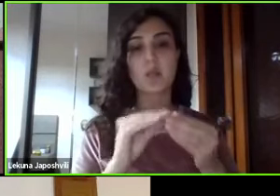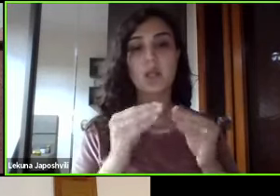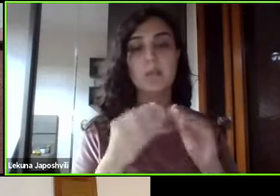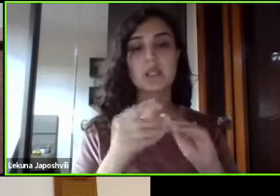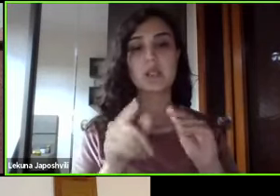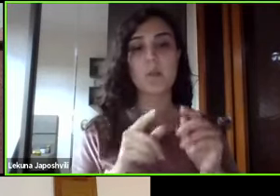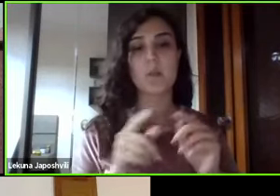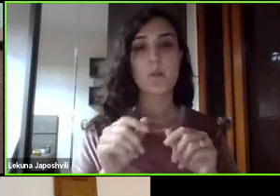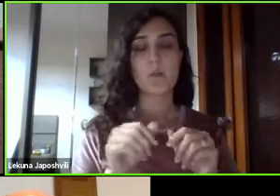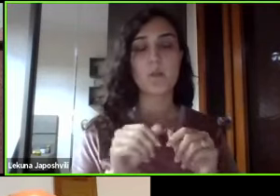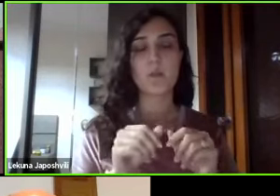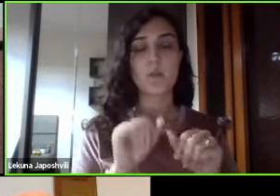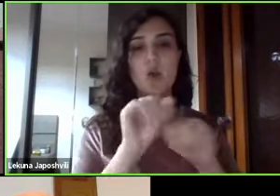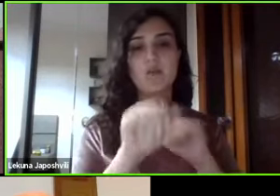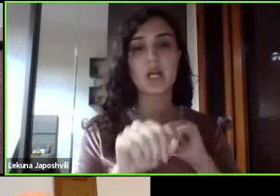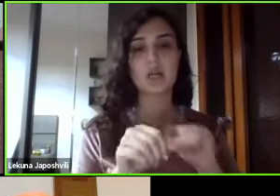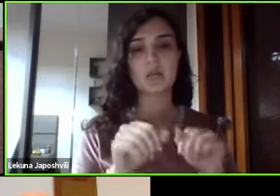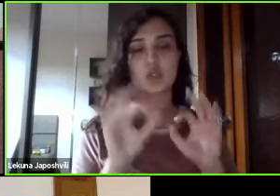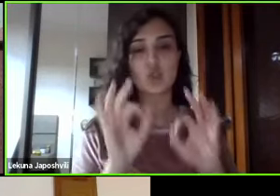გზის გამონაყო.